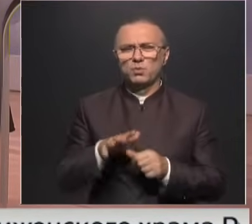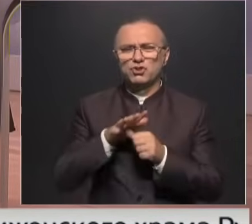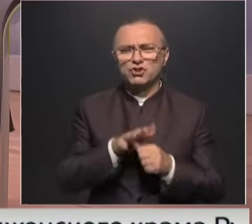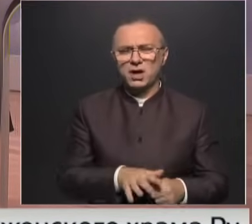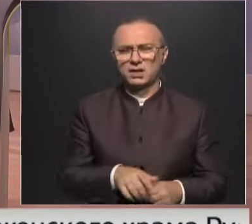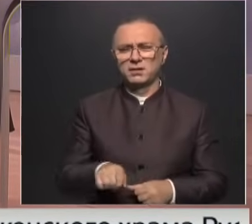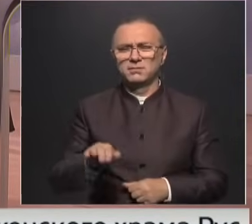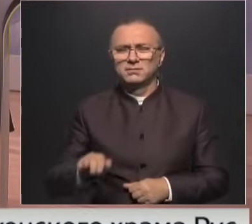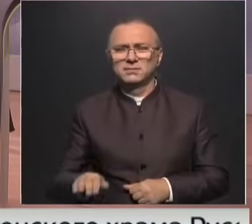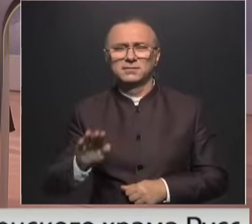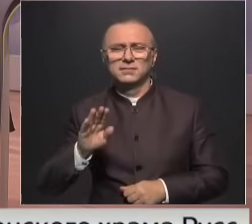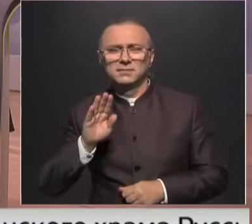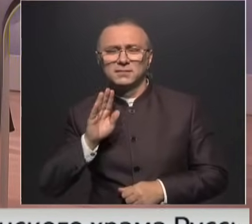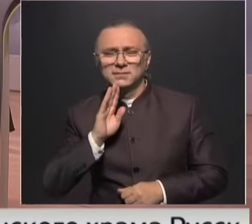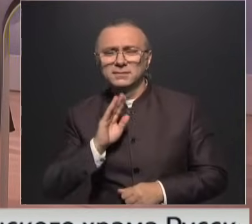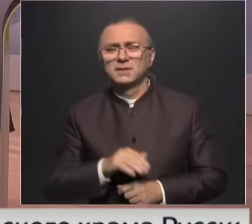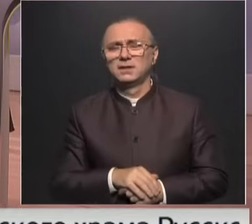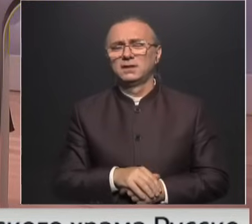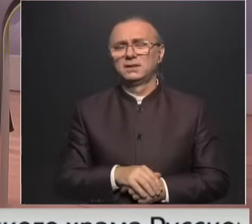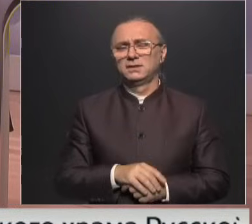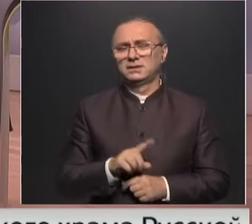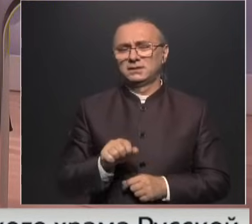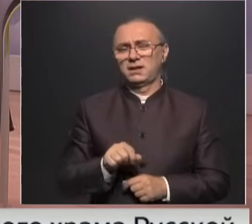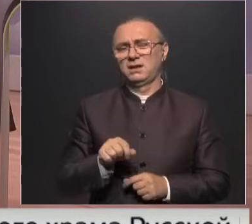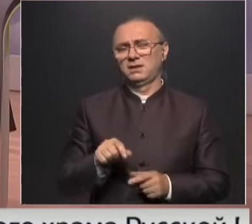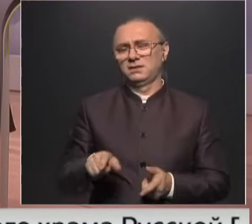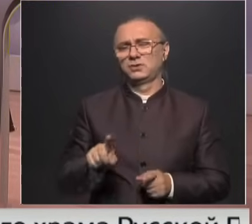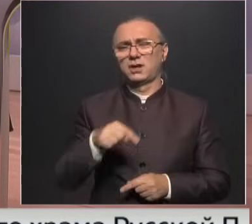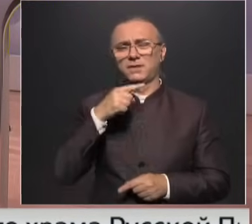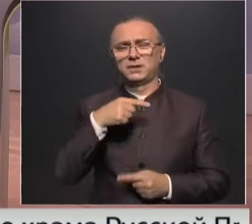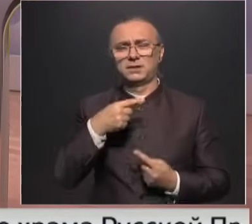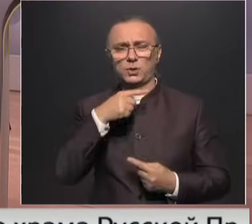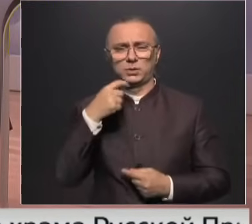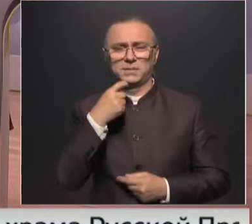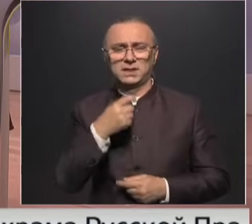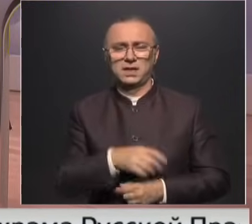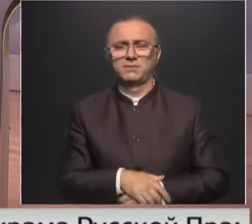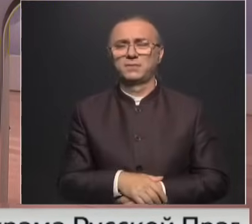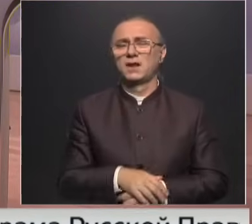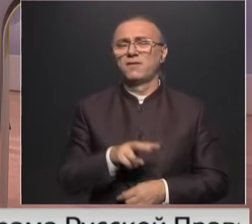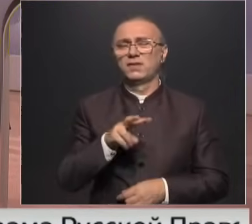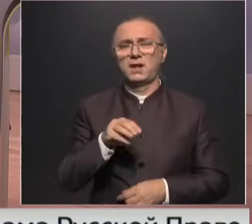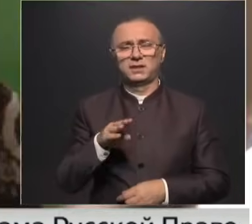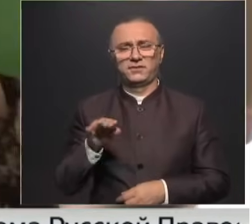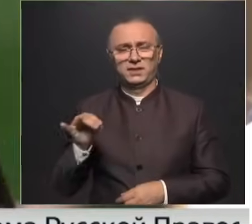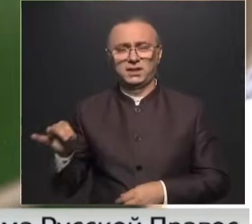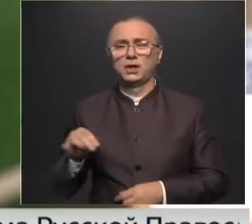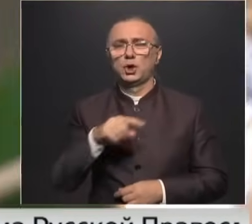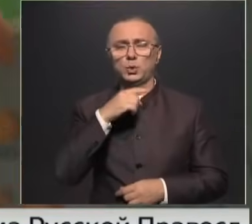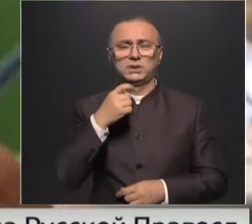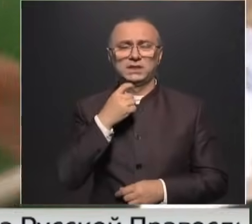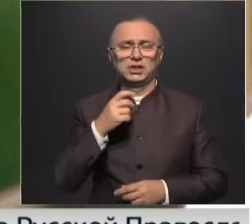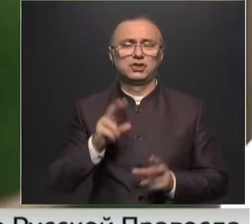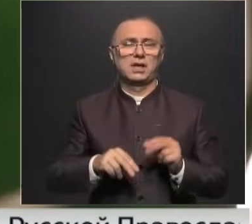слова и намерена обратиться в ООН за оценкой действий воспитателей. Напомним, что в Латвии русский считается иностранным языком,